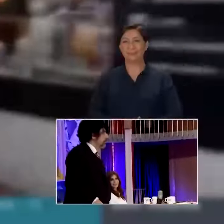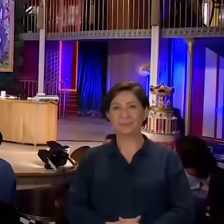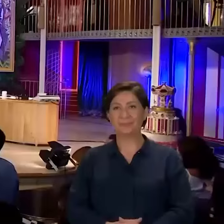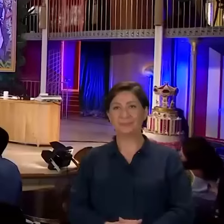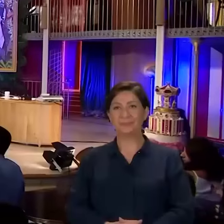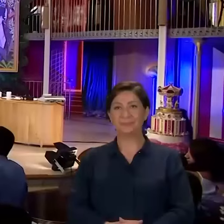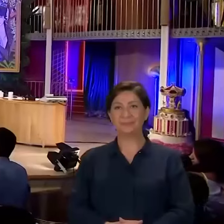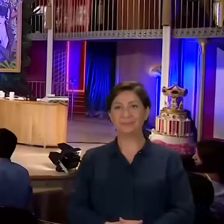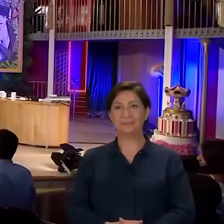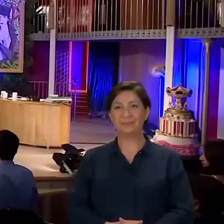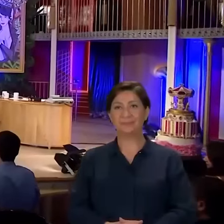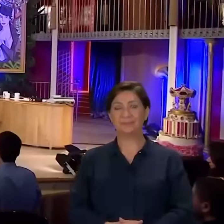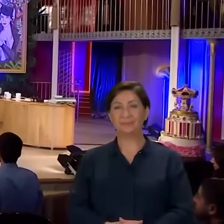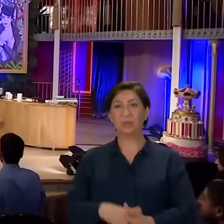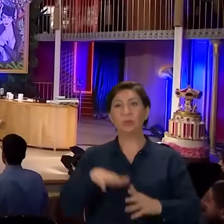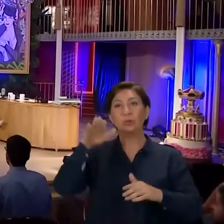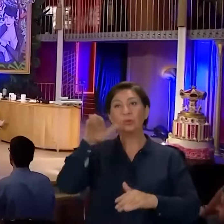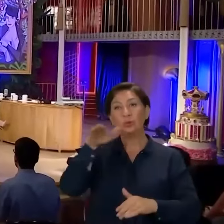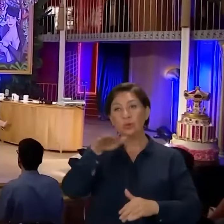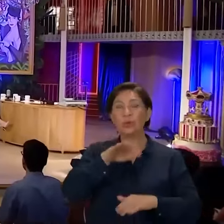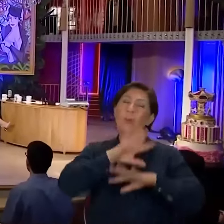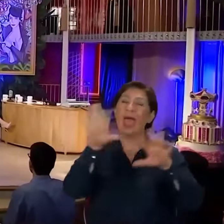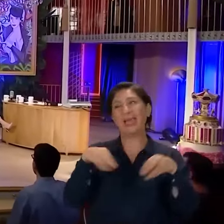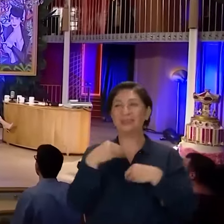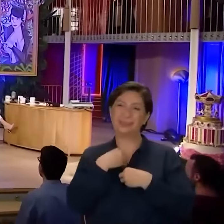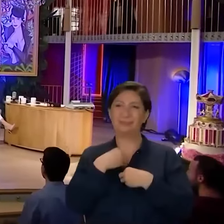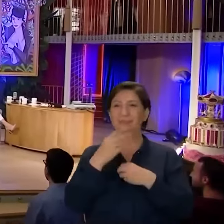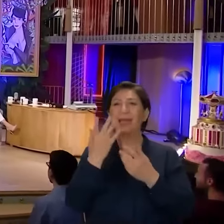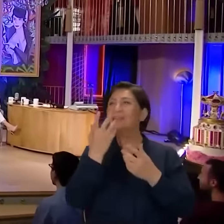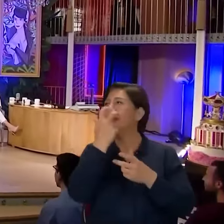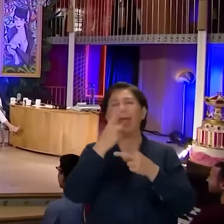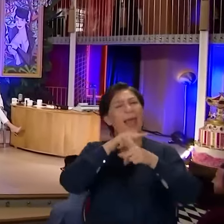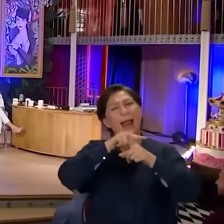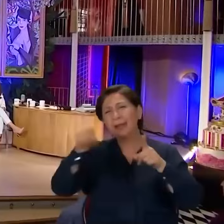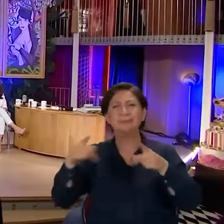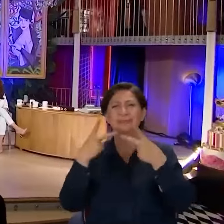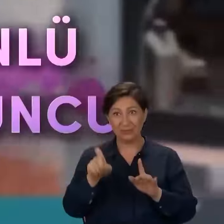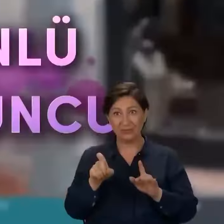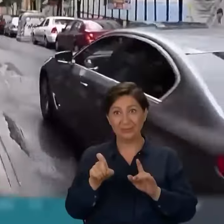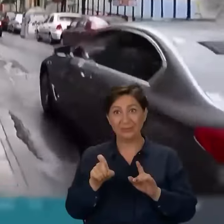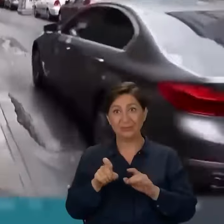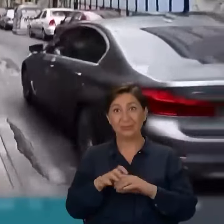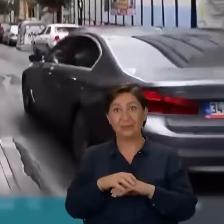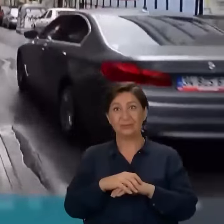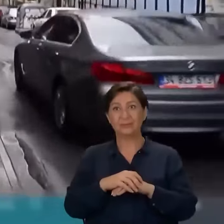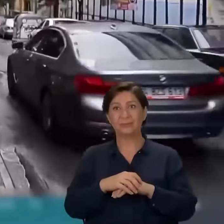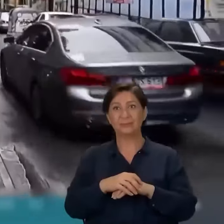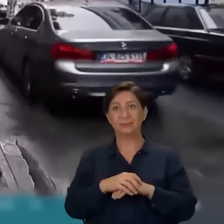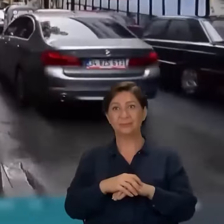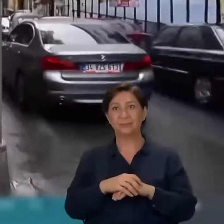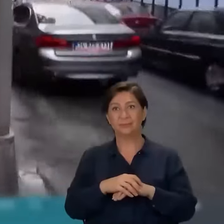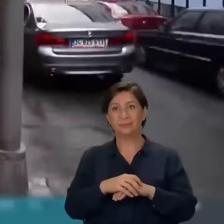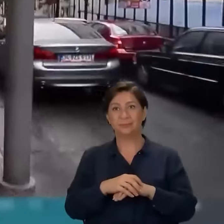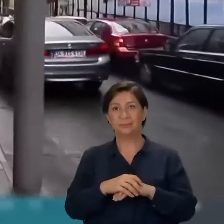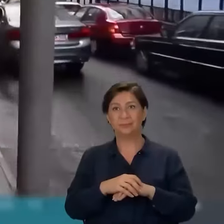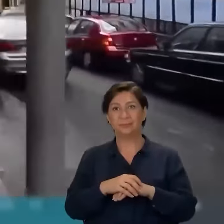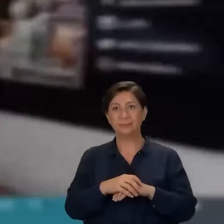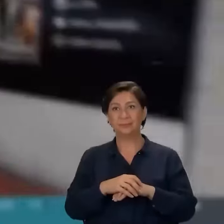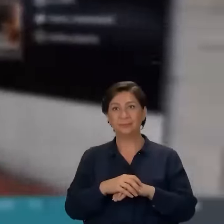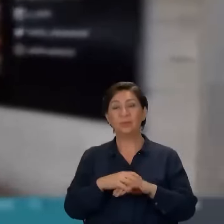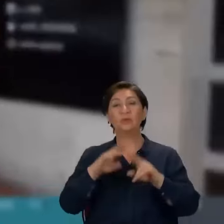bir... Ha, küçücüğüm her şeyim de girebilirdi. Her şey girebilir. Mükemmel. Devam. El ele,